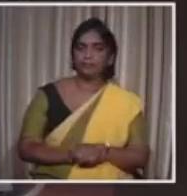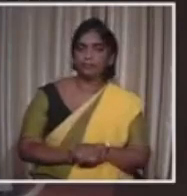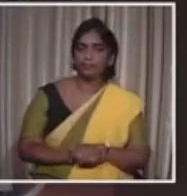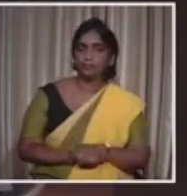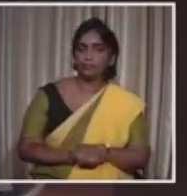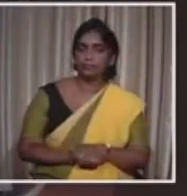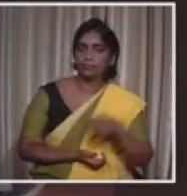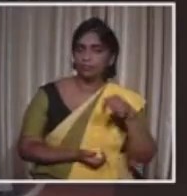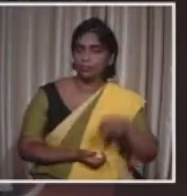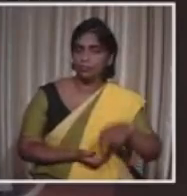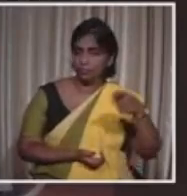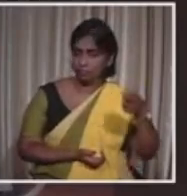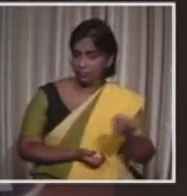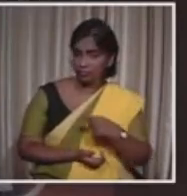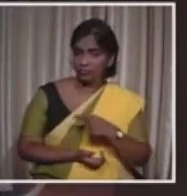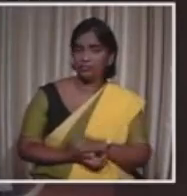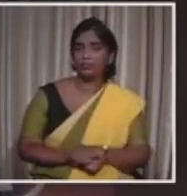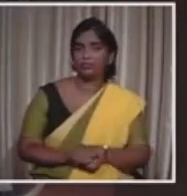අද දින